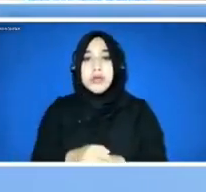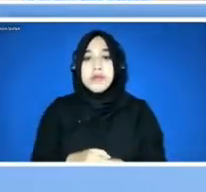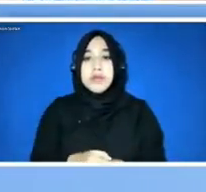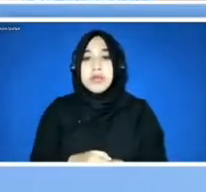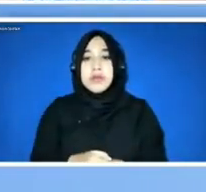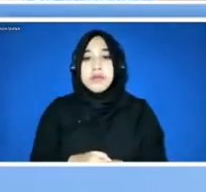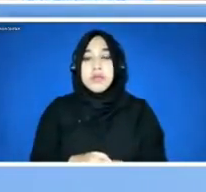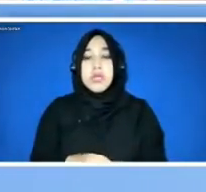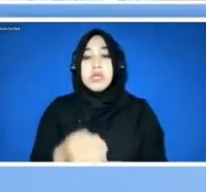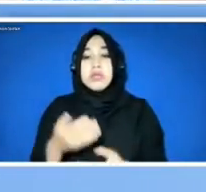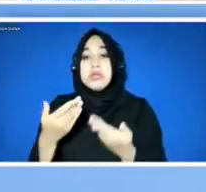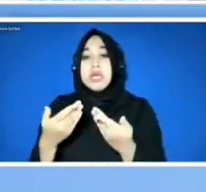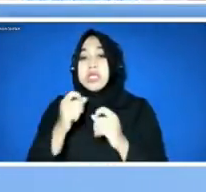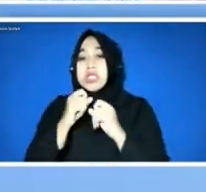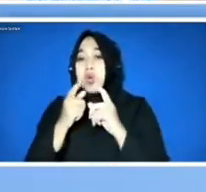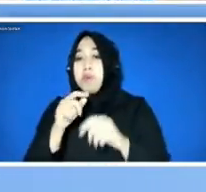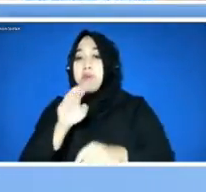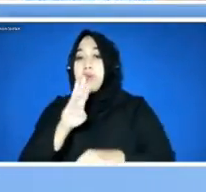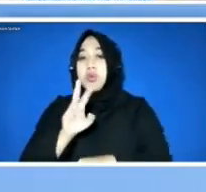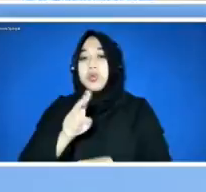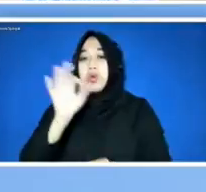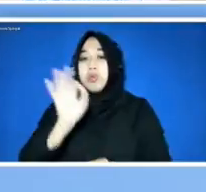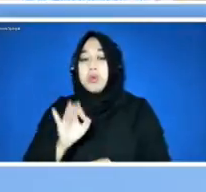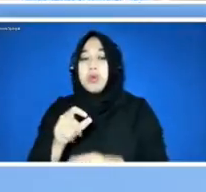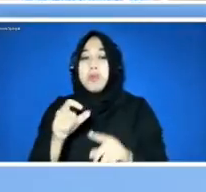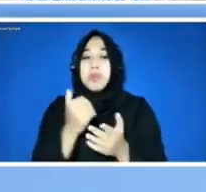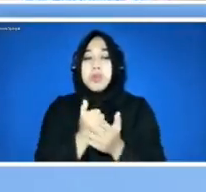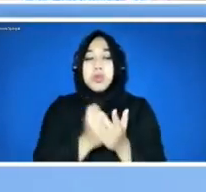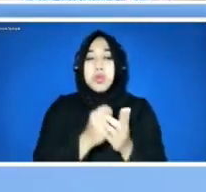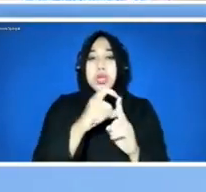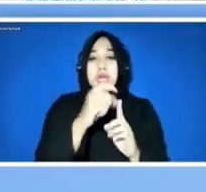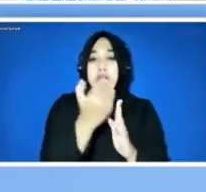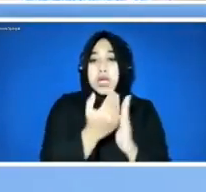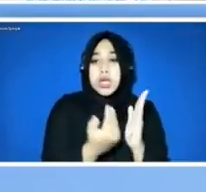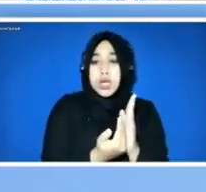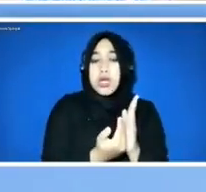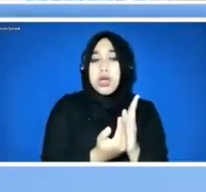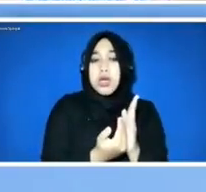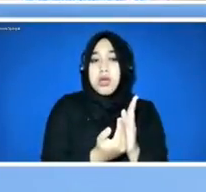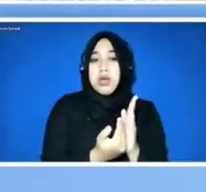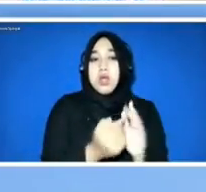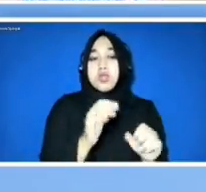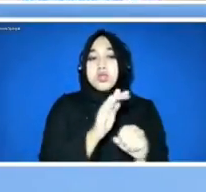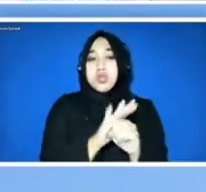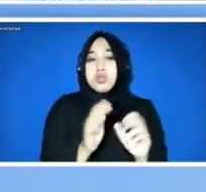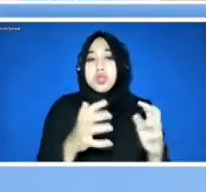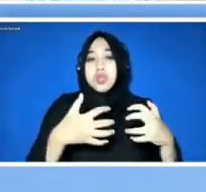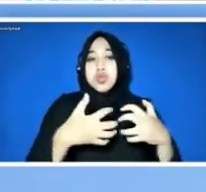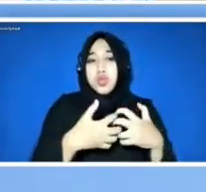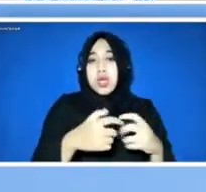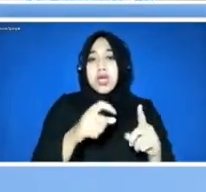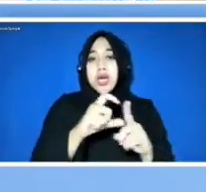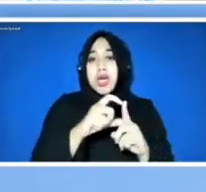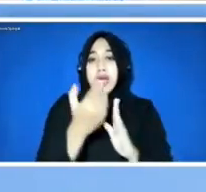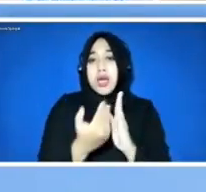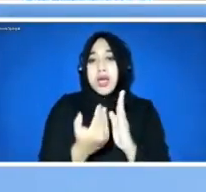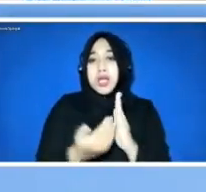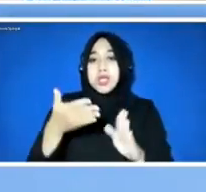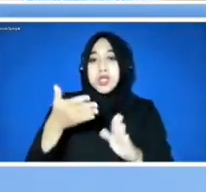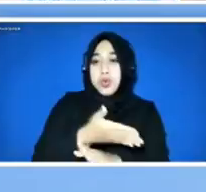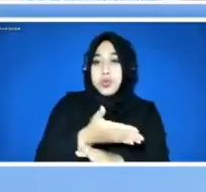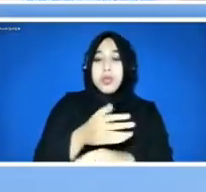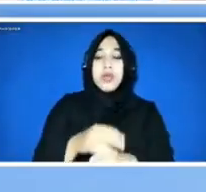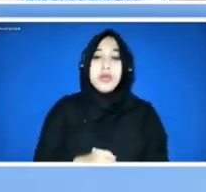42,95%. Datanya ini cukup konsisten dengan yang tadi di sini ya, kalau kita lihat, karena di